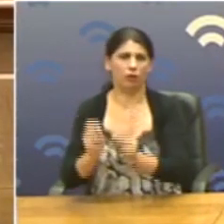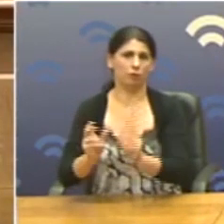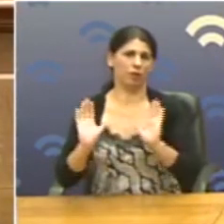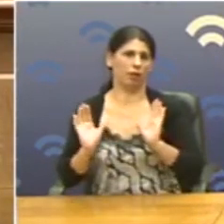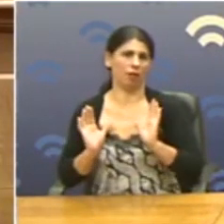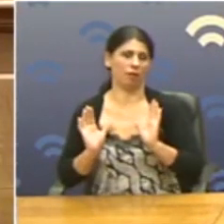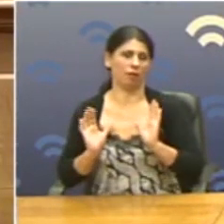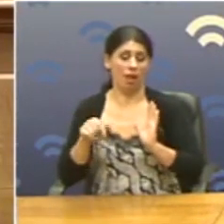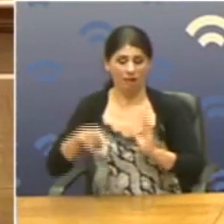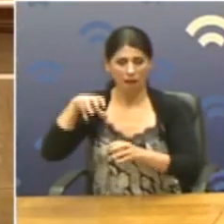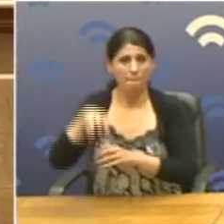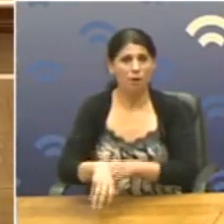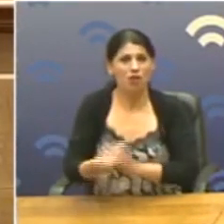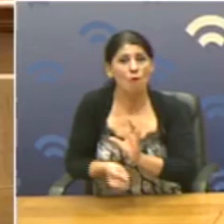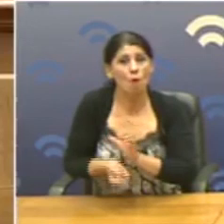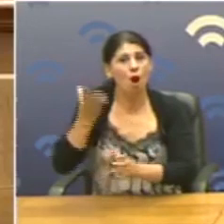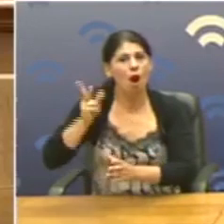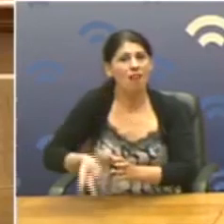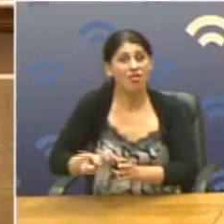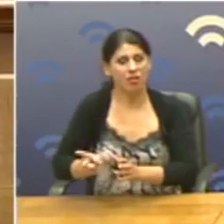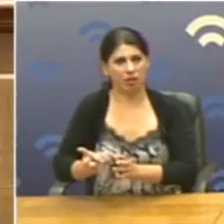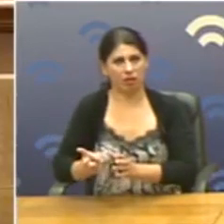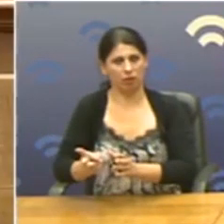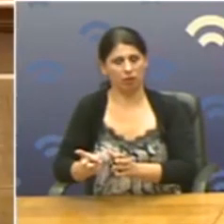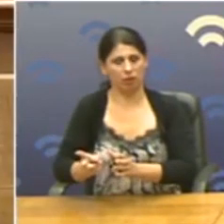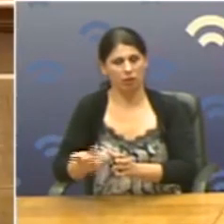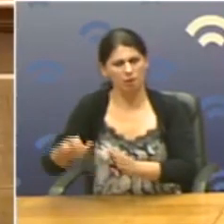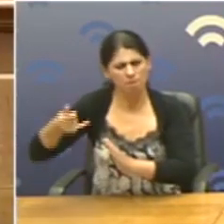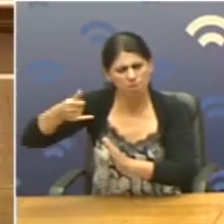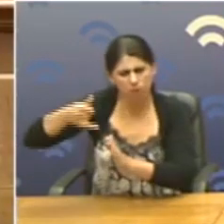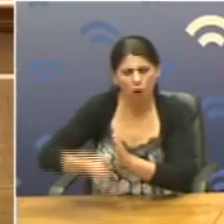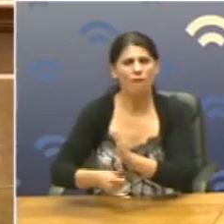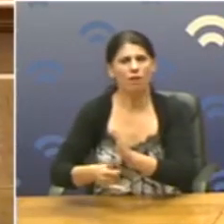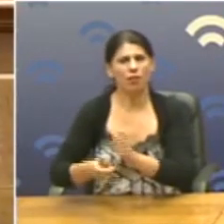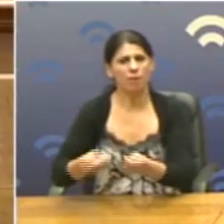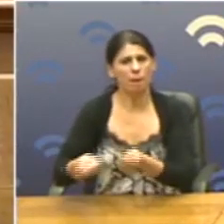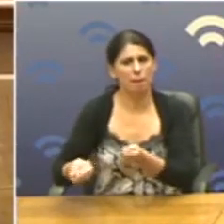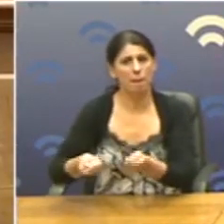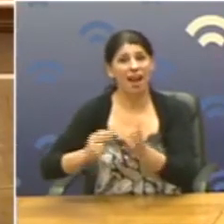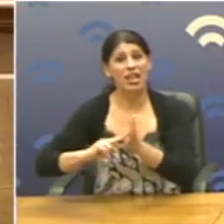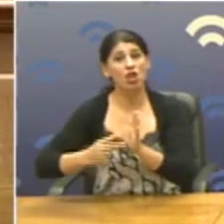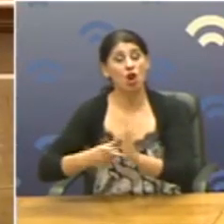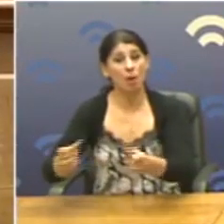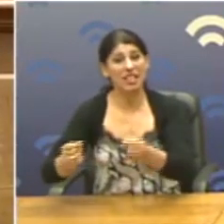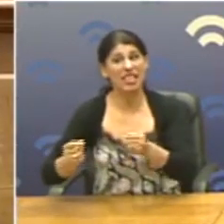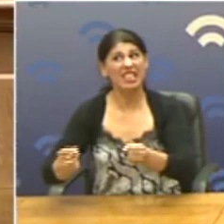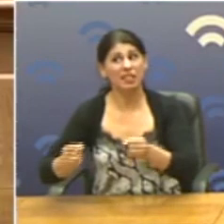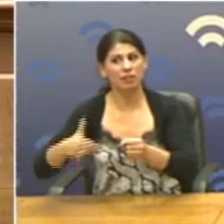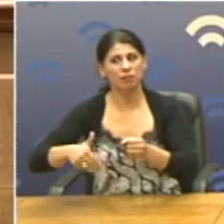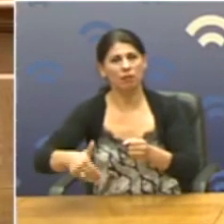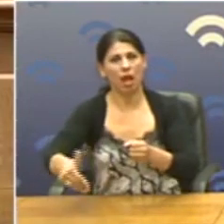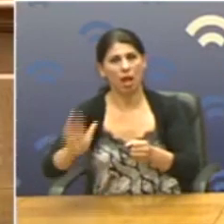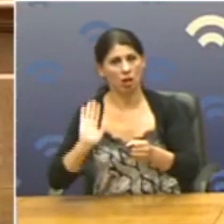μια περίοδος νέων κινδύνων για μια πιο βαθιά και συγχρονισμένη οικονομική κρίση στο μέλλον. Είναι